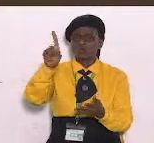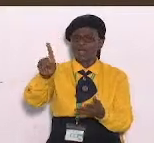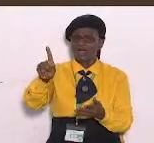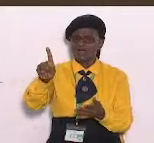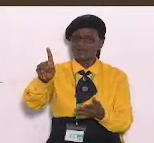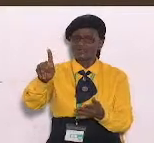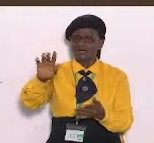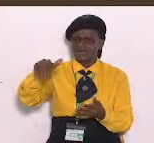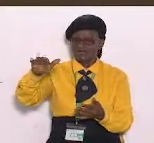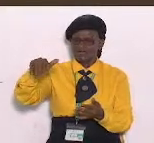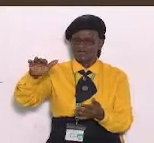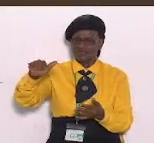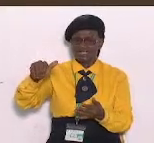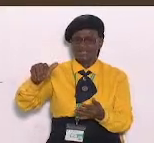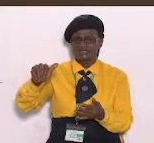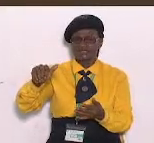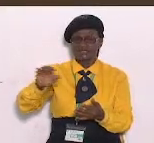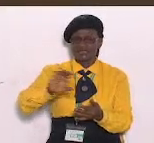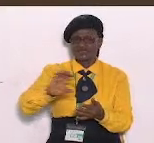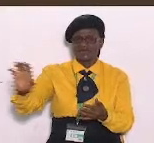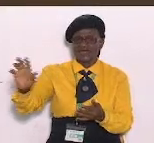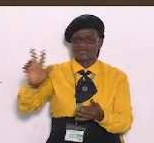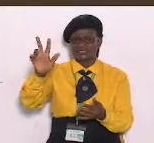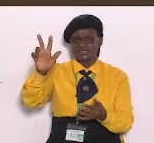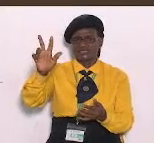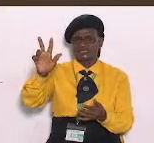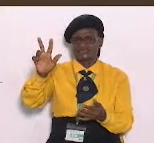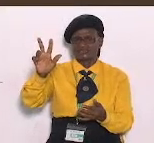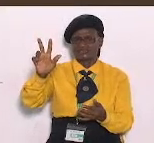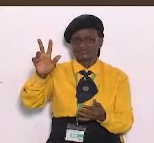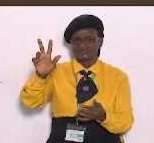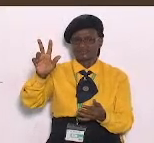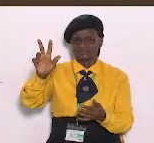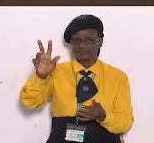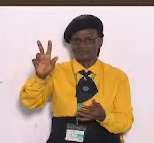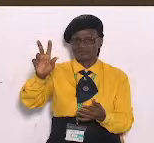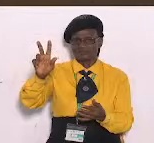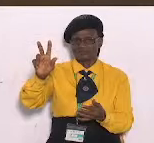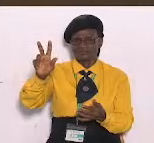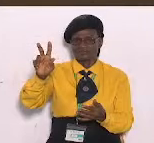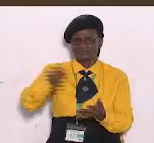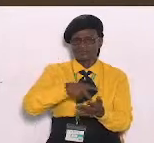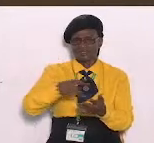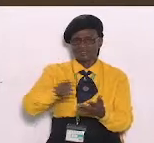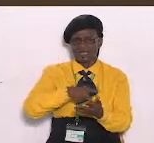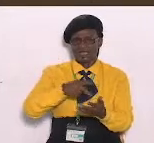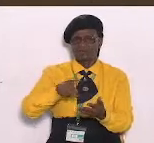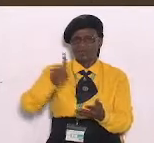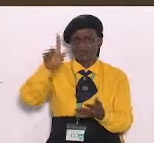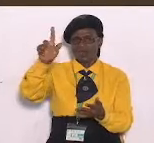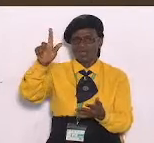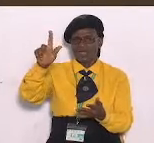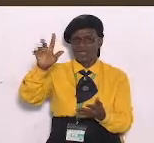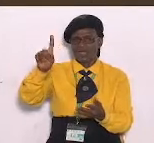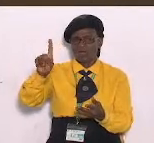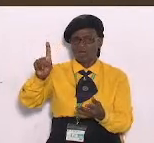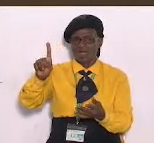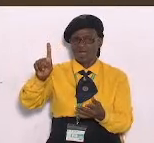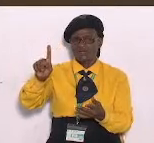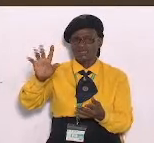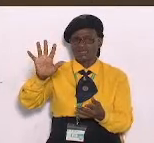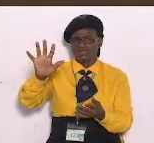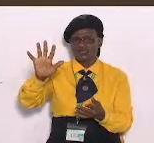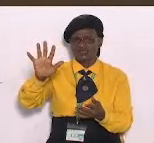souverain 15 verset 3 psaume 115